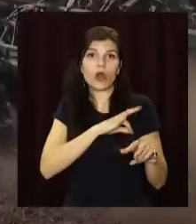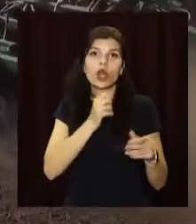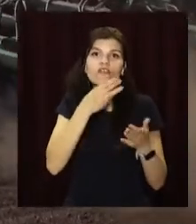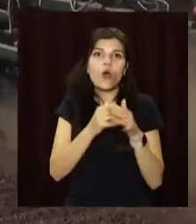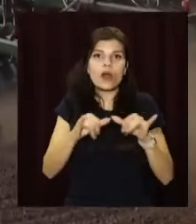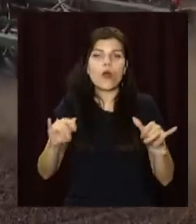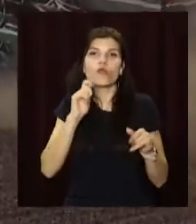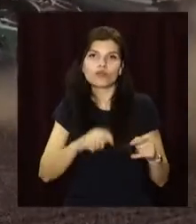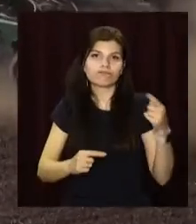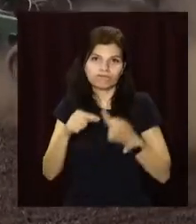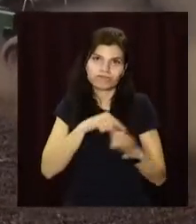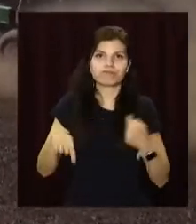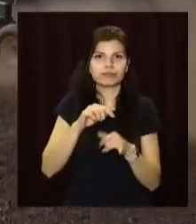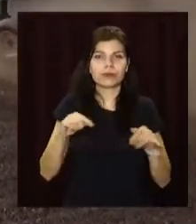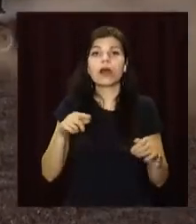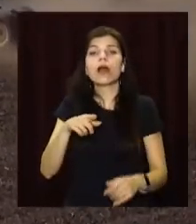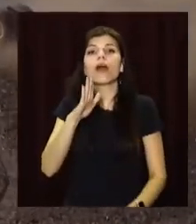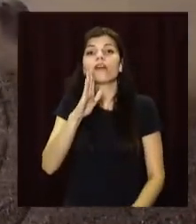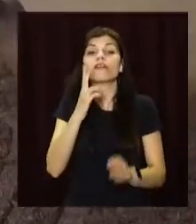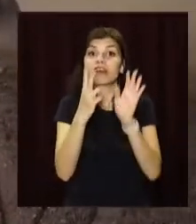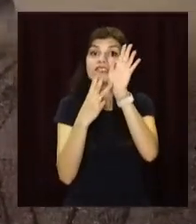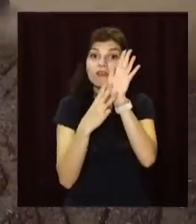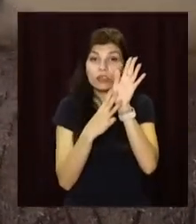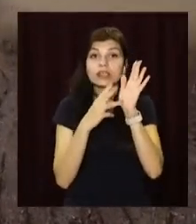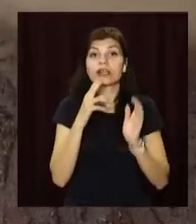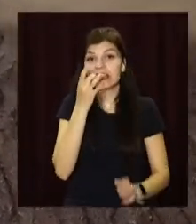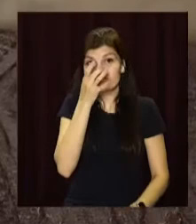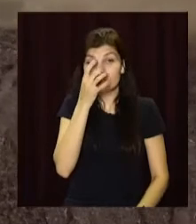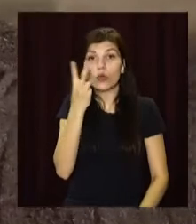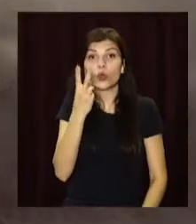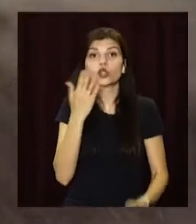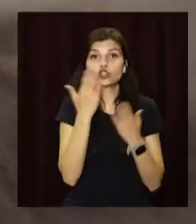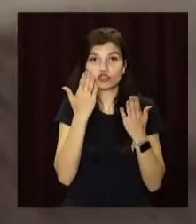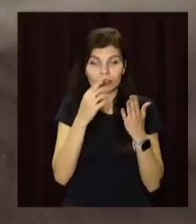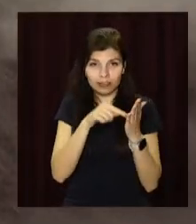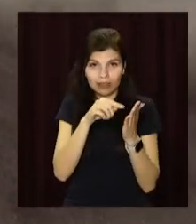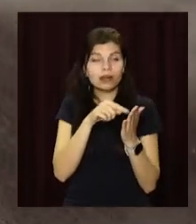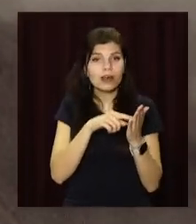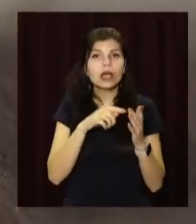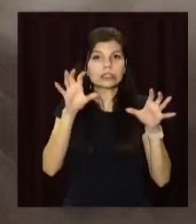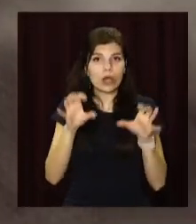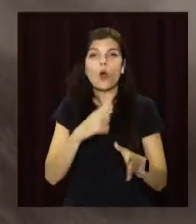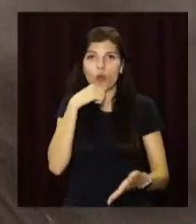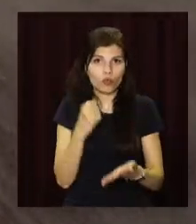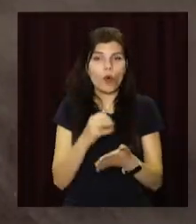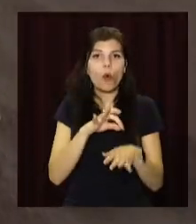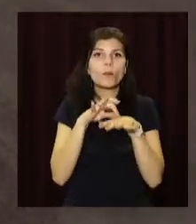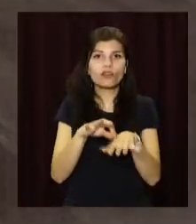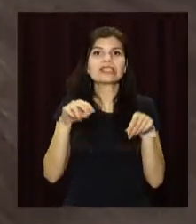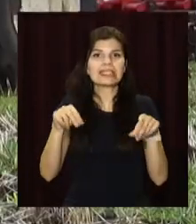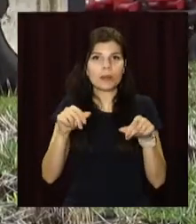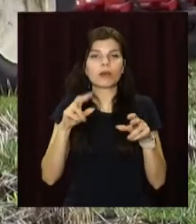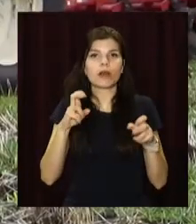розвиток. Нагадаємо, Верховна Рада 28 квітня у другому читанні та в цілому ухвалила закон про проведення